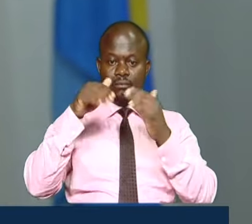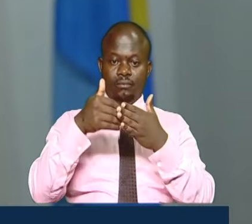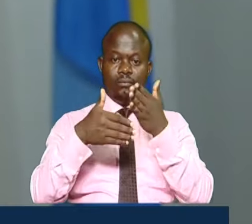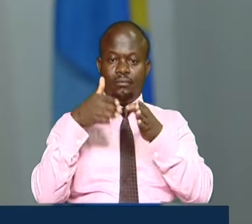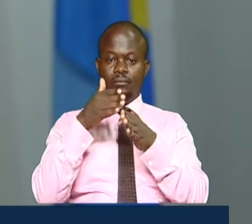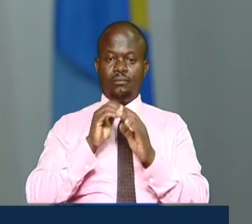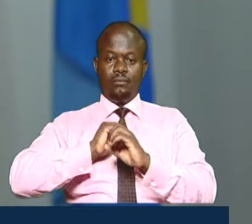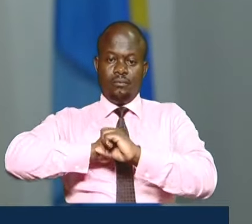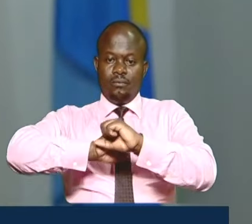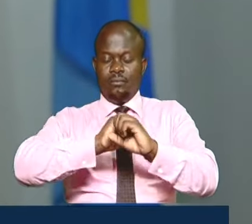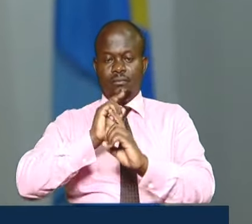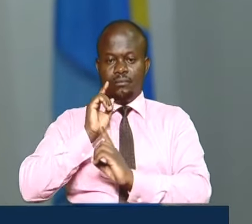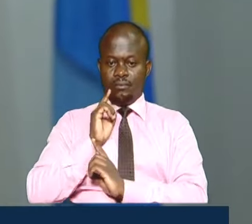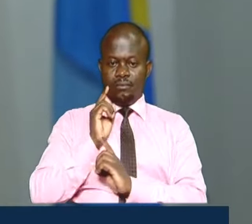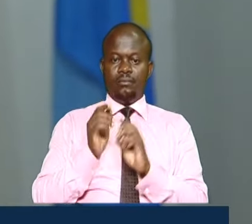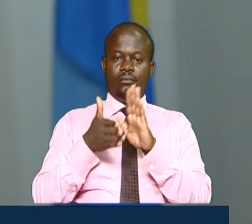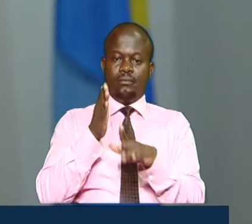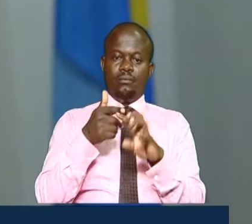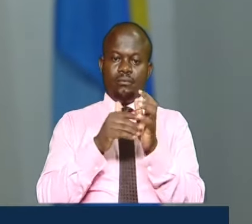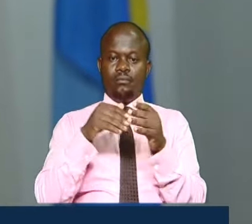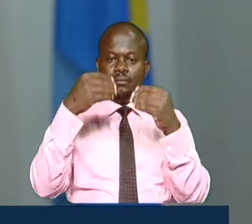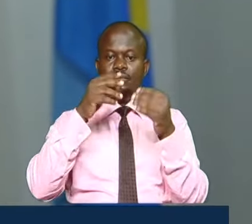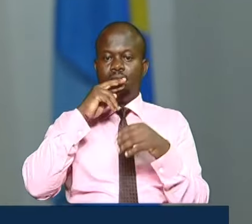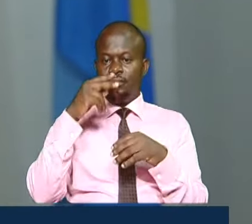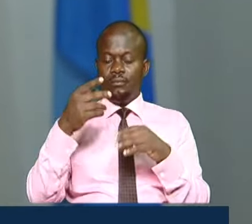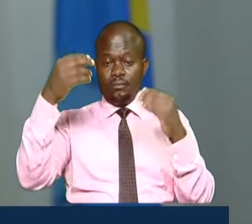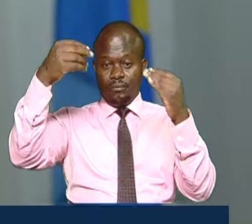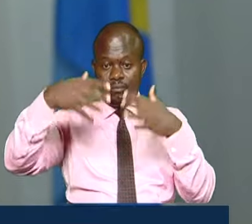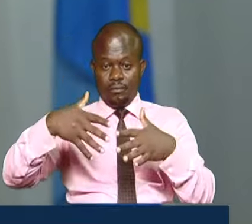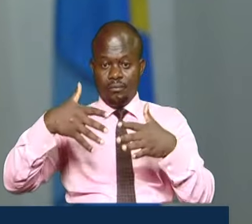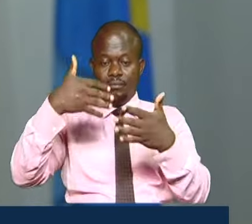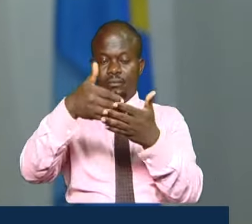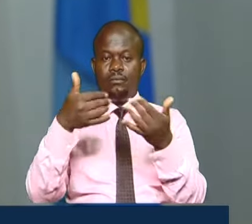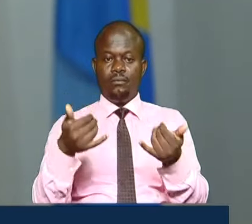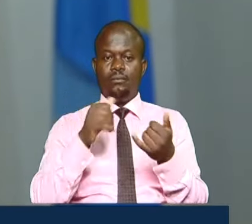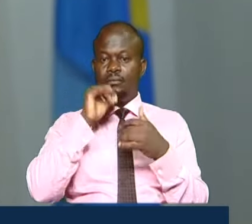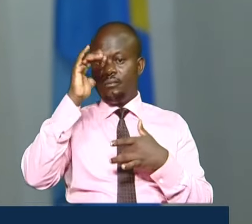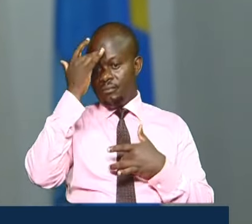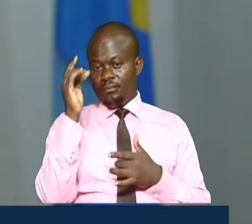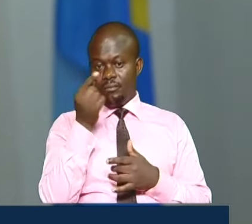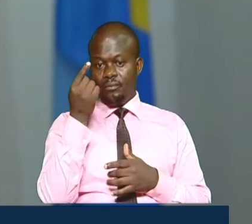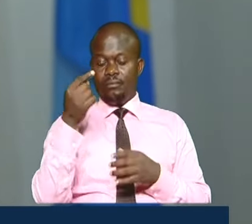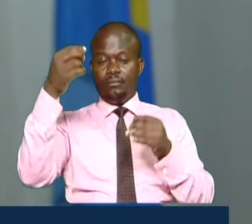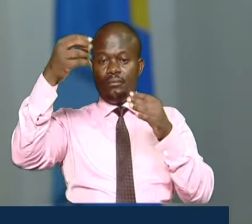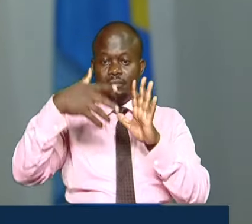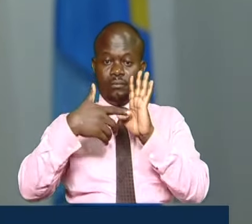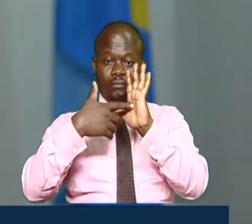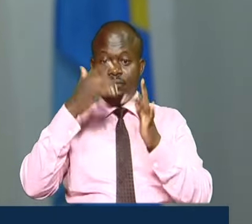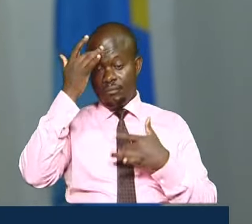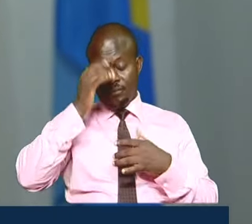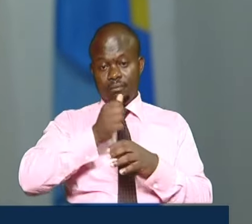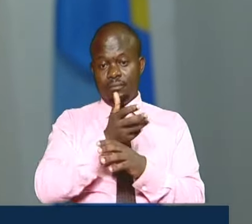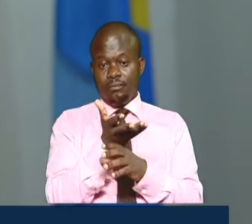kubaka ubwirinzi bwihuse kandi butanga igisubizo gifatika. Kugeza ubu nta murwayi uragaragarwaho na virusi ya